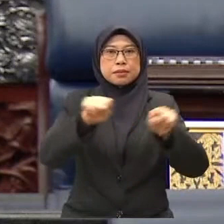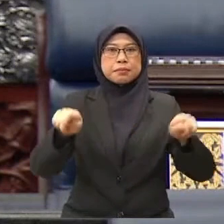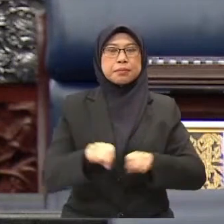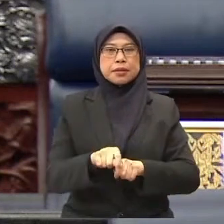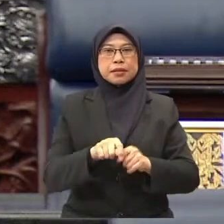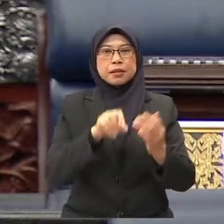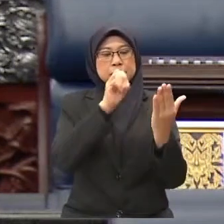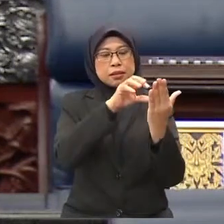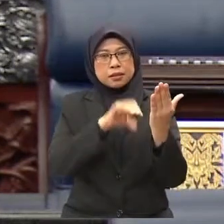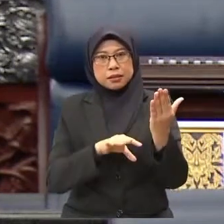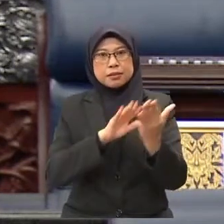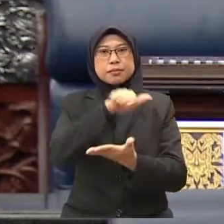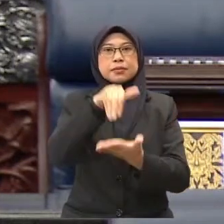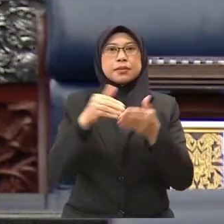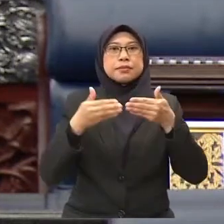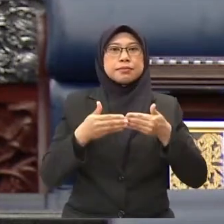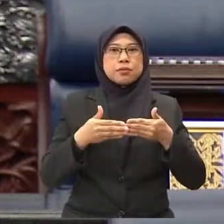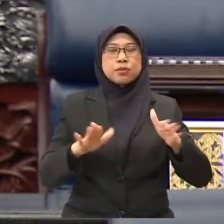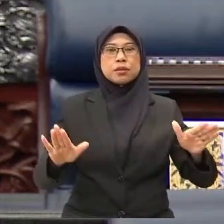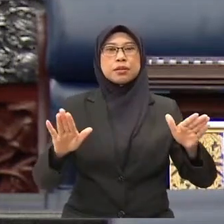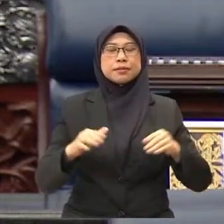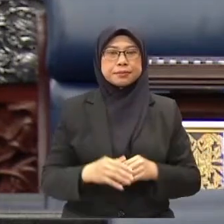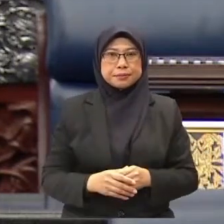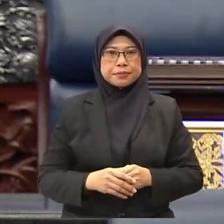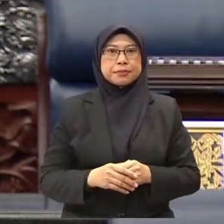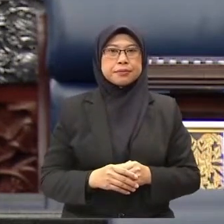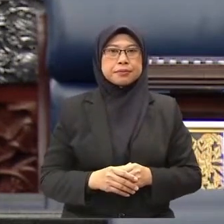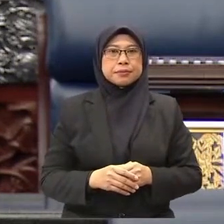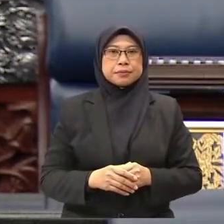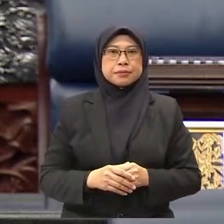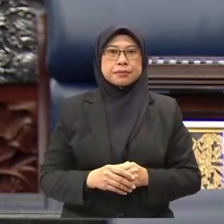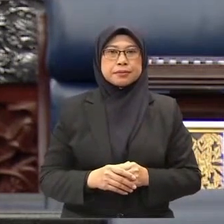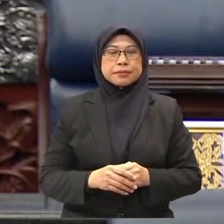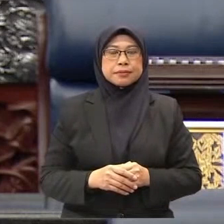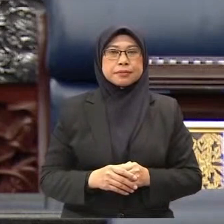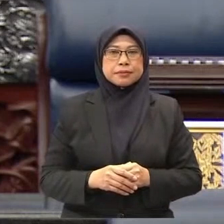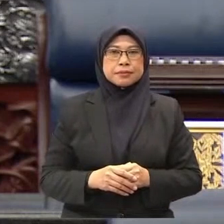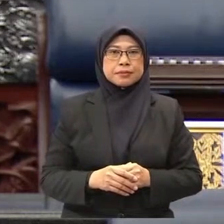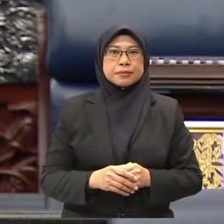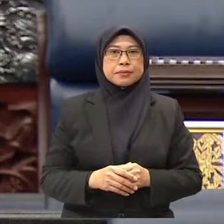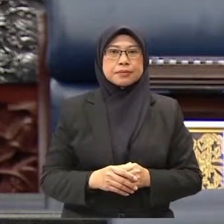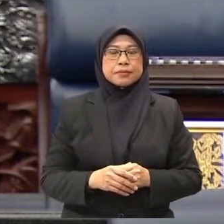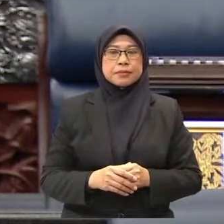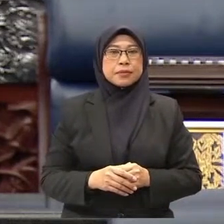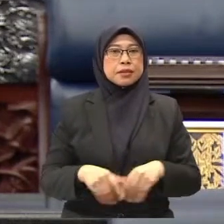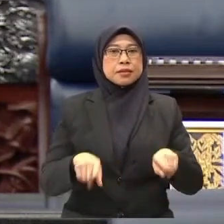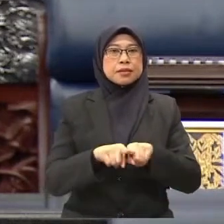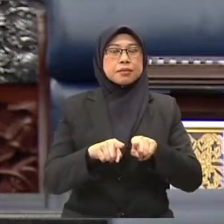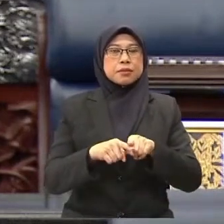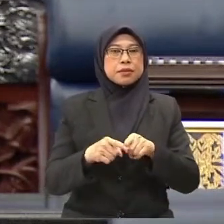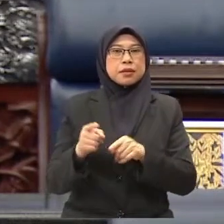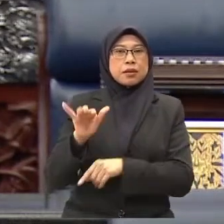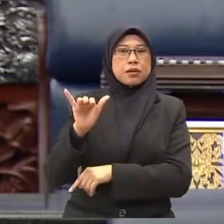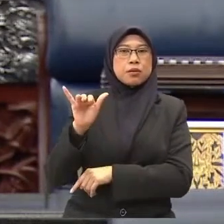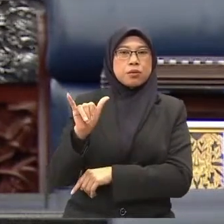data berpusat terbuka, Open Centralized Database, sebagaimana yang dihasratkan oleh Wang